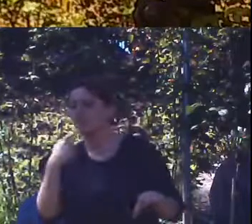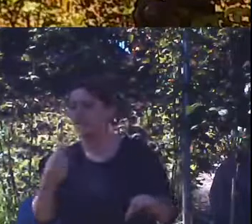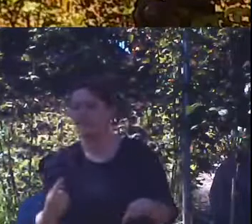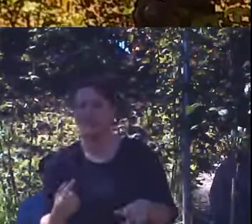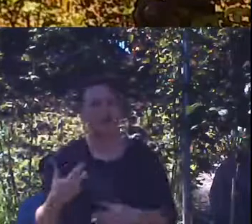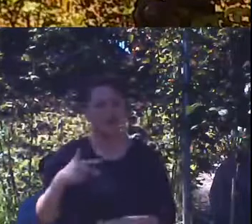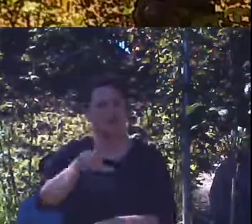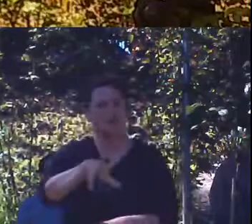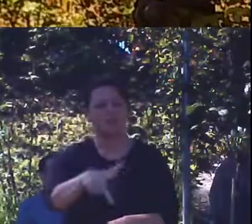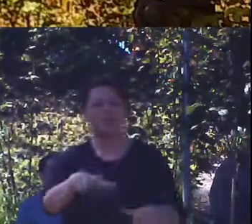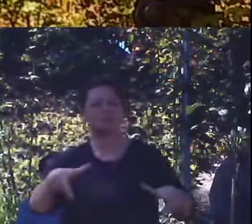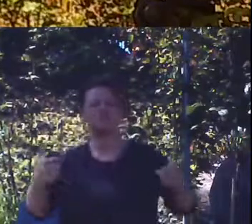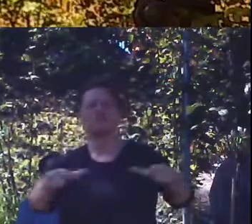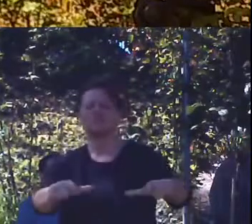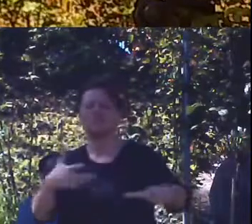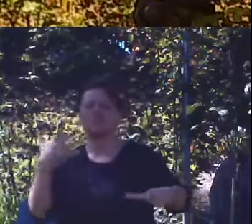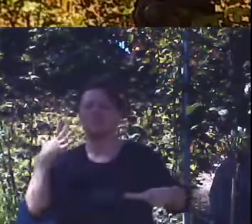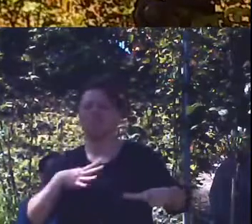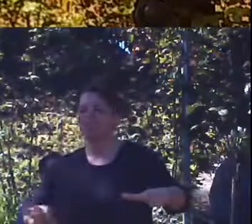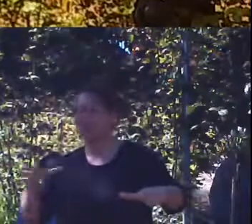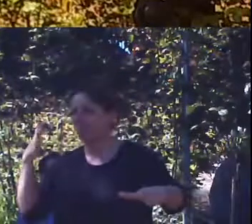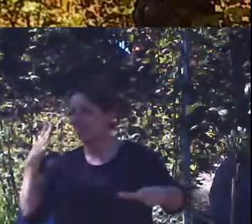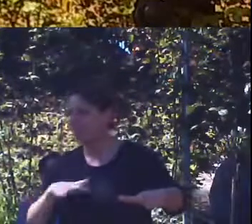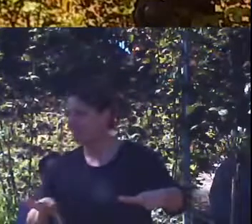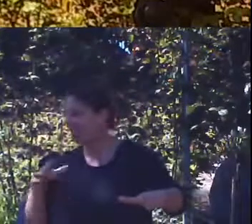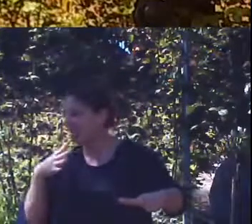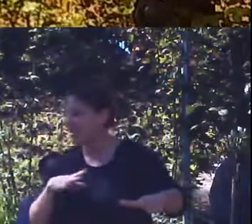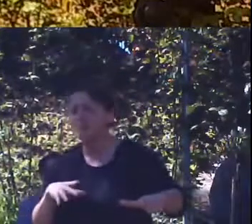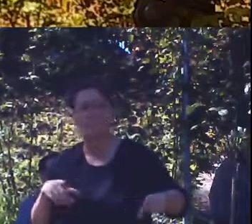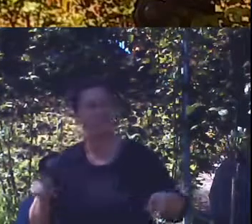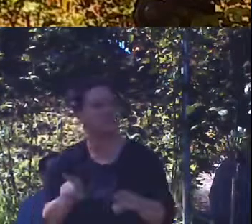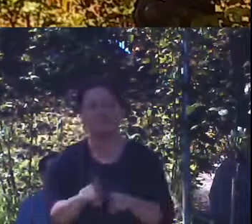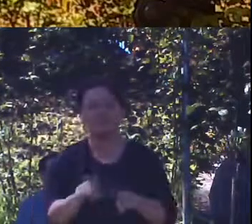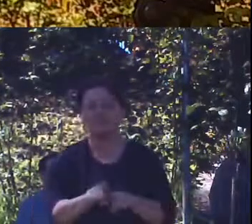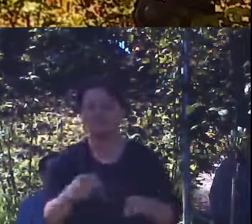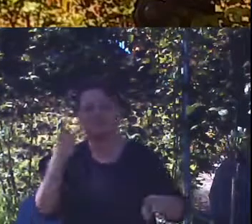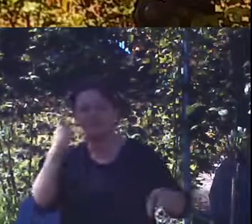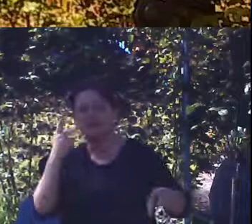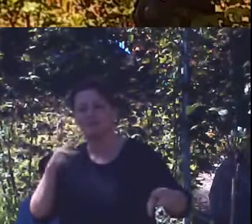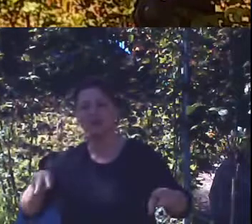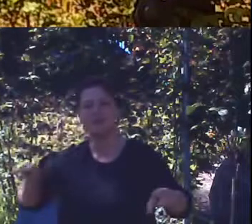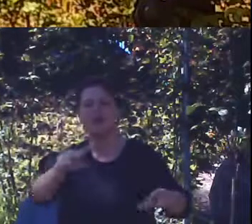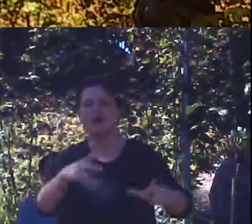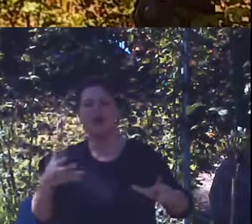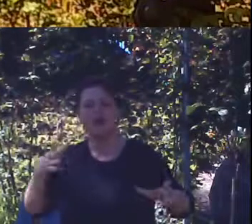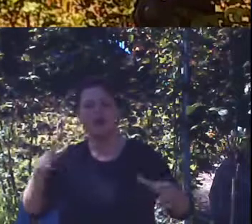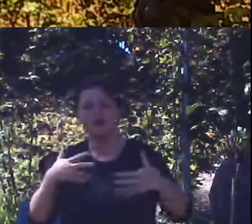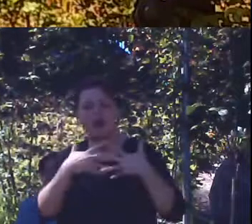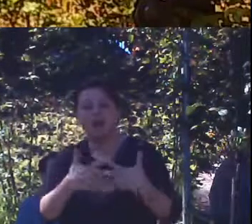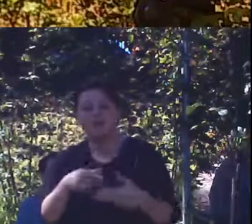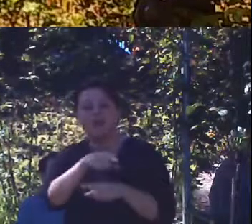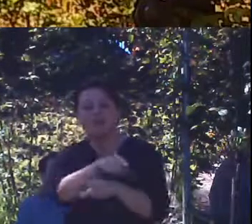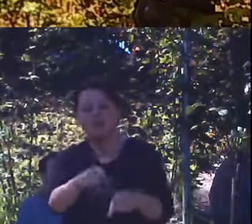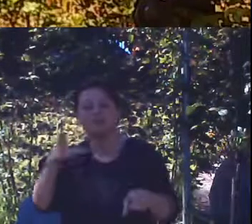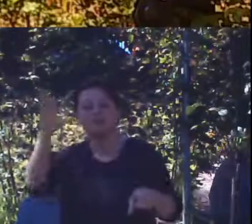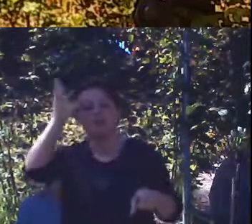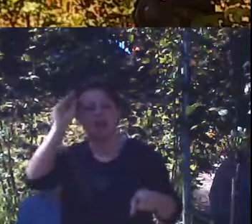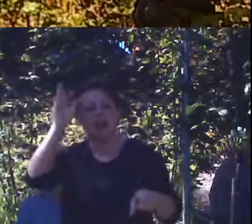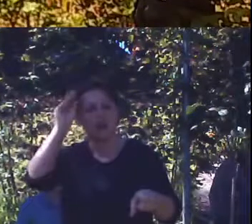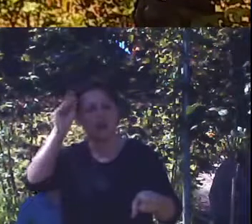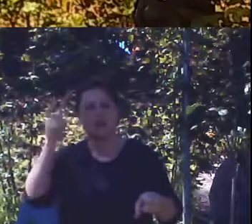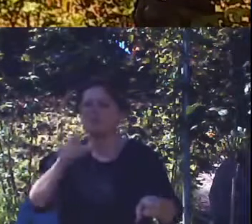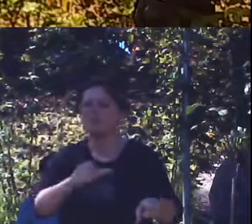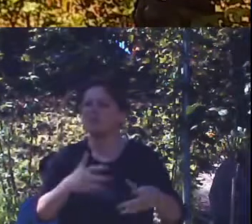non mi piacevano per questo ho imparato ad amarla perché il vero amore consiste